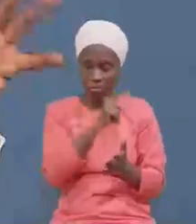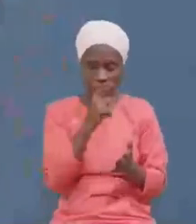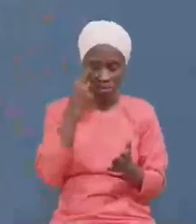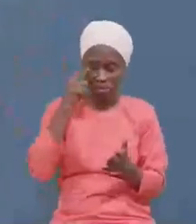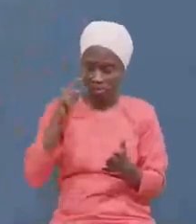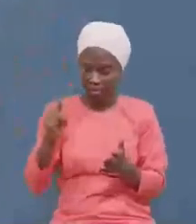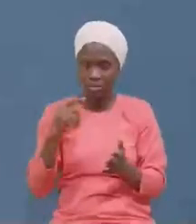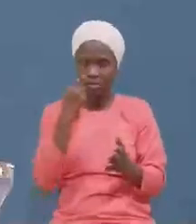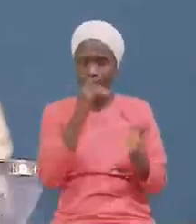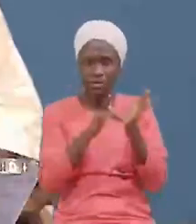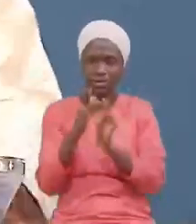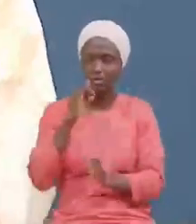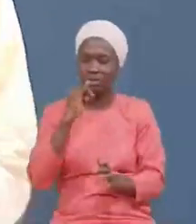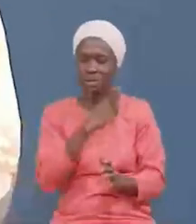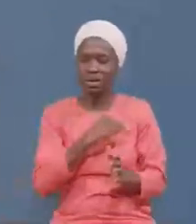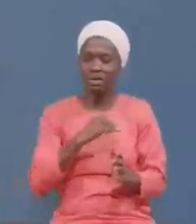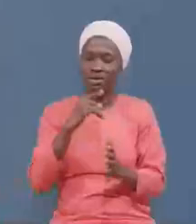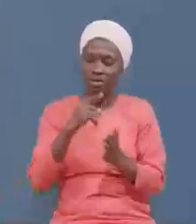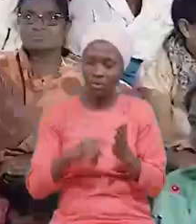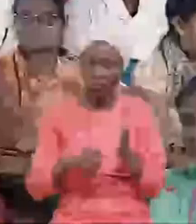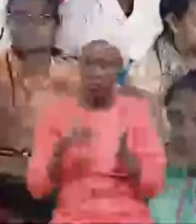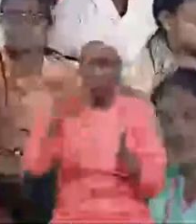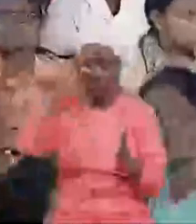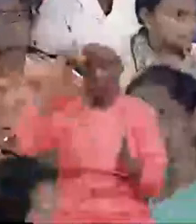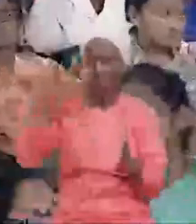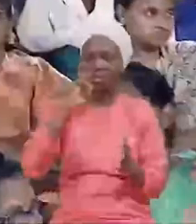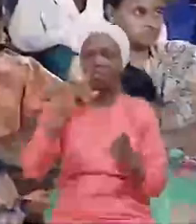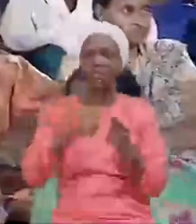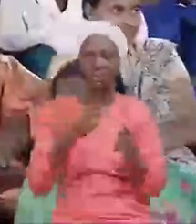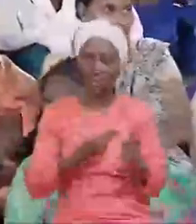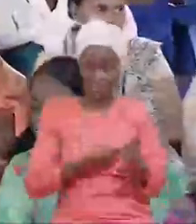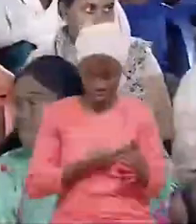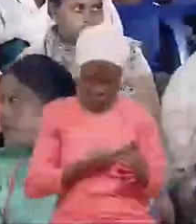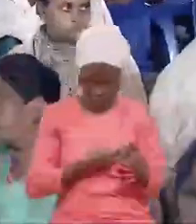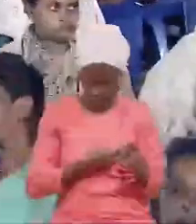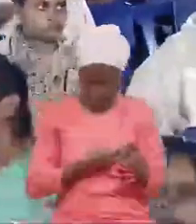Aide-nous à reconnaître qui Jésus est et ce qu'il nous signifie.